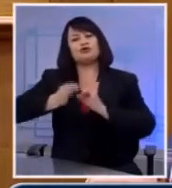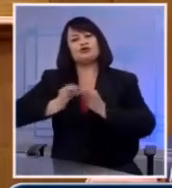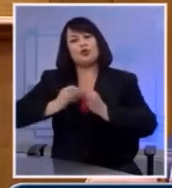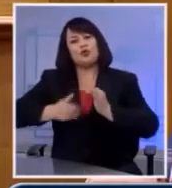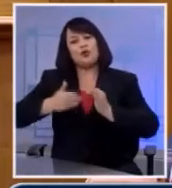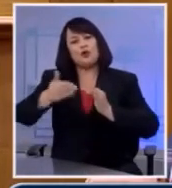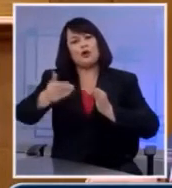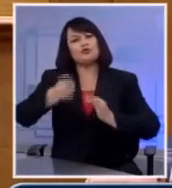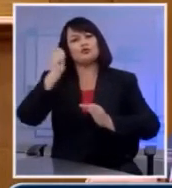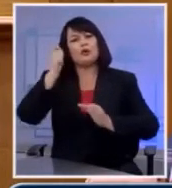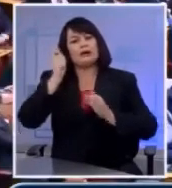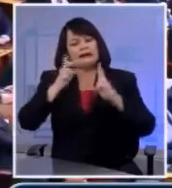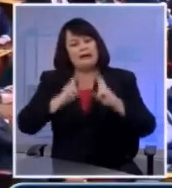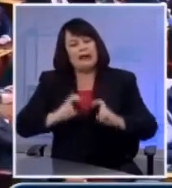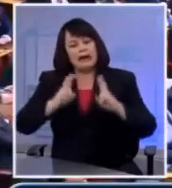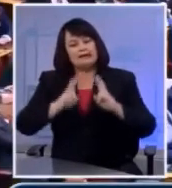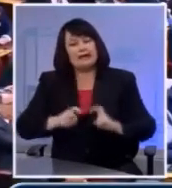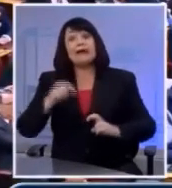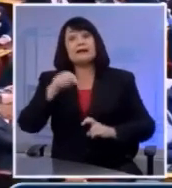πολιτικούς αναλυτές.